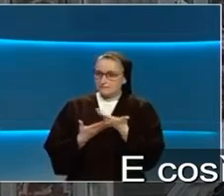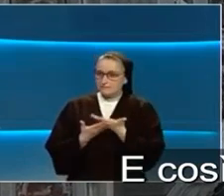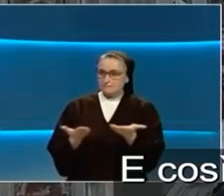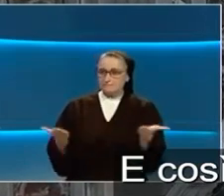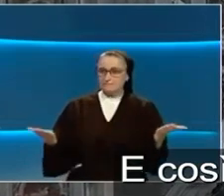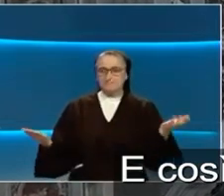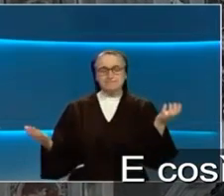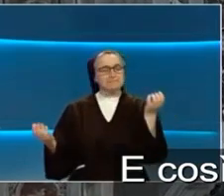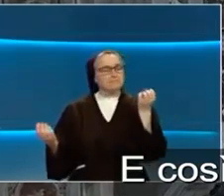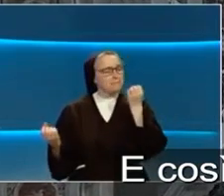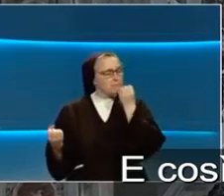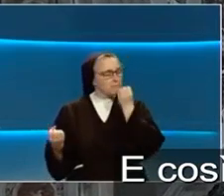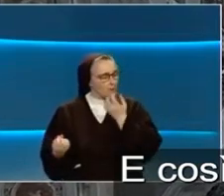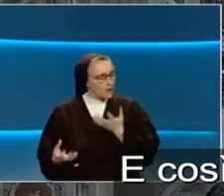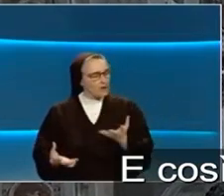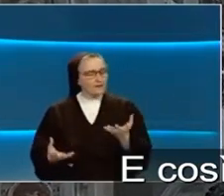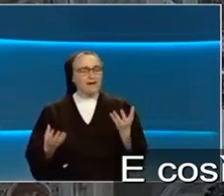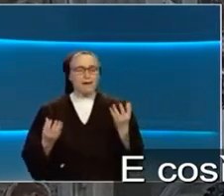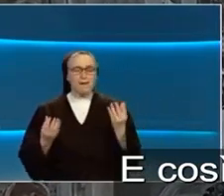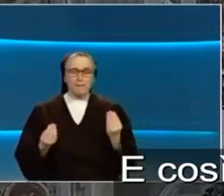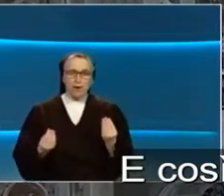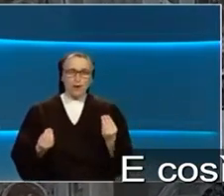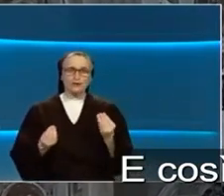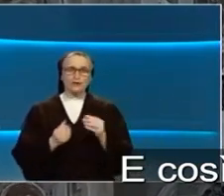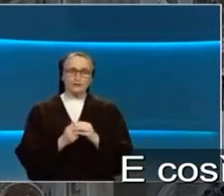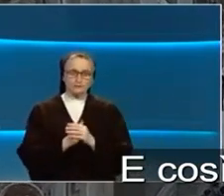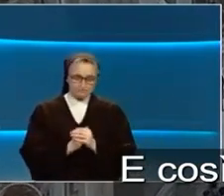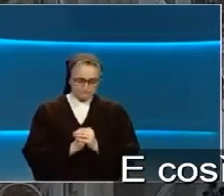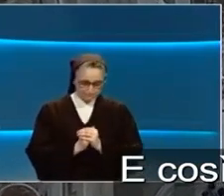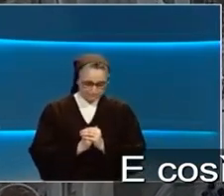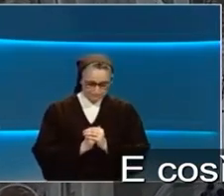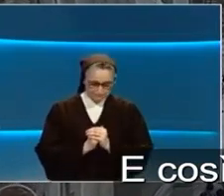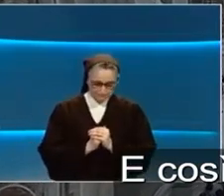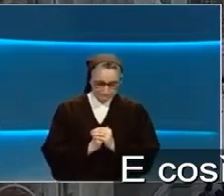era cosa molto buona.